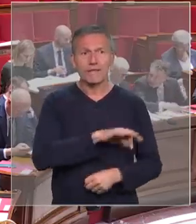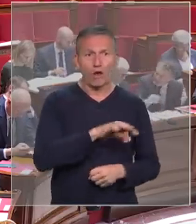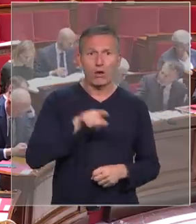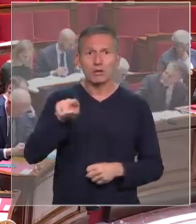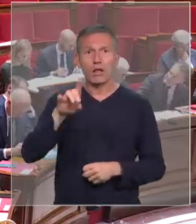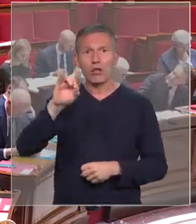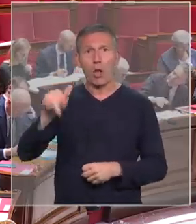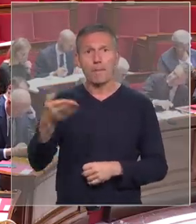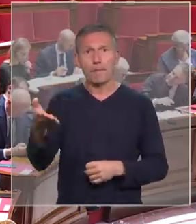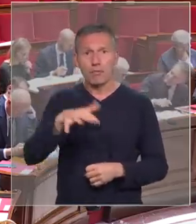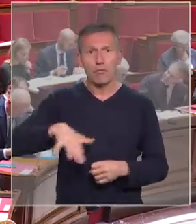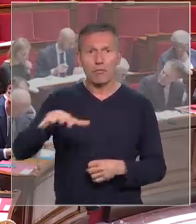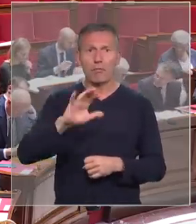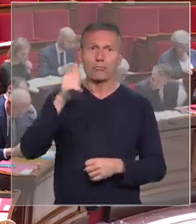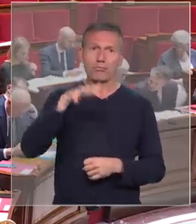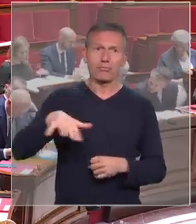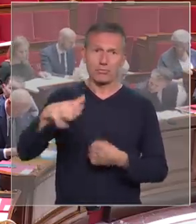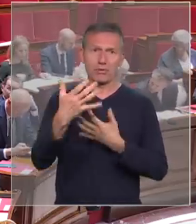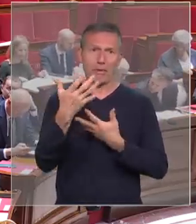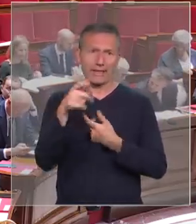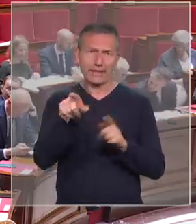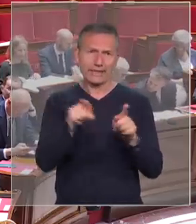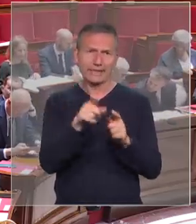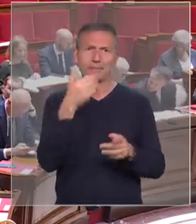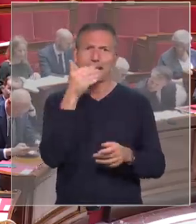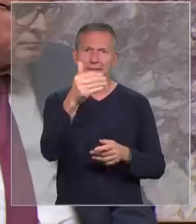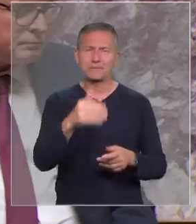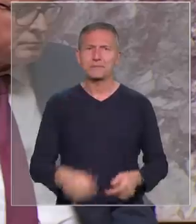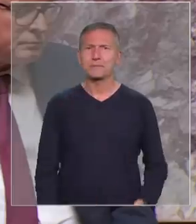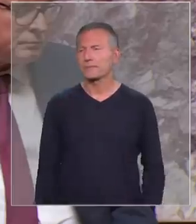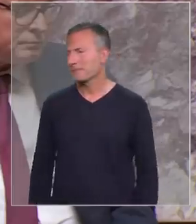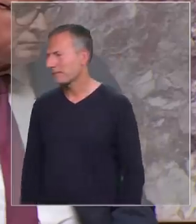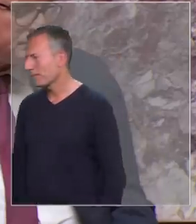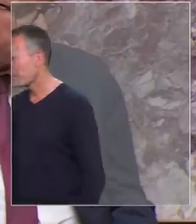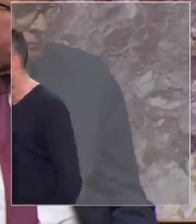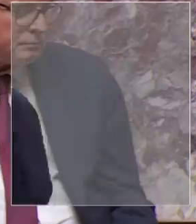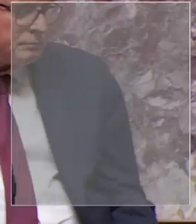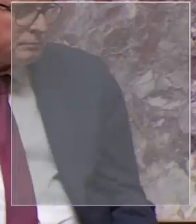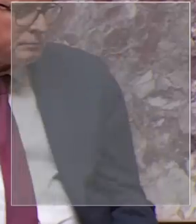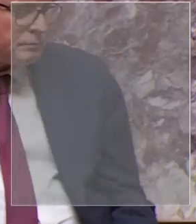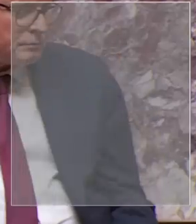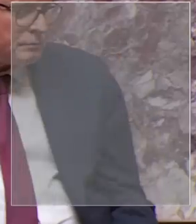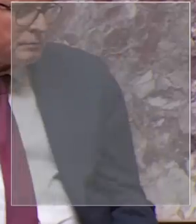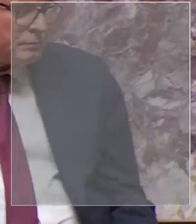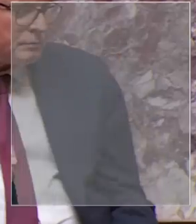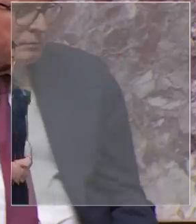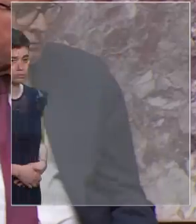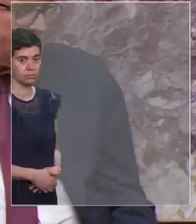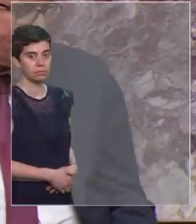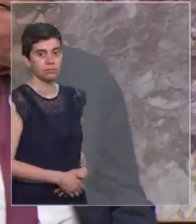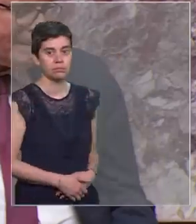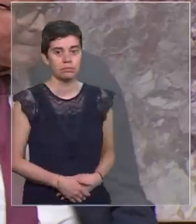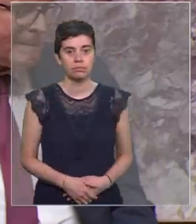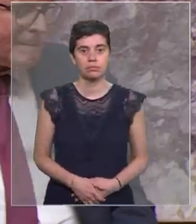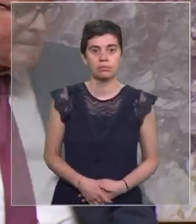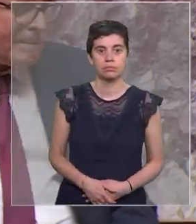les 10 Outre-mer, singulièrement la Martinique? Merci. Merci beaucoup, mon cher collègue. La parole est à Monsieur Olivier Véran, ministre délégué